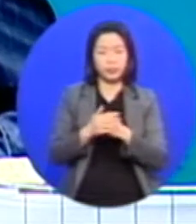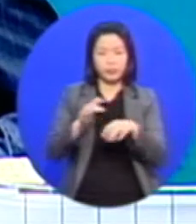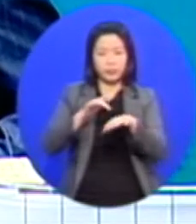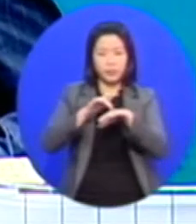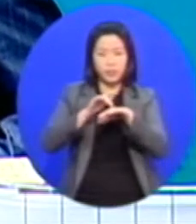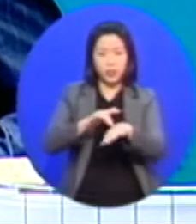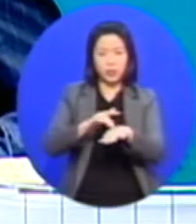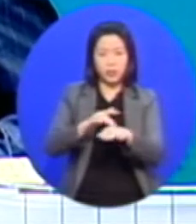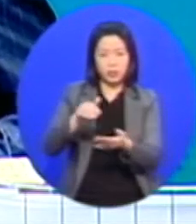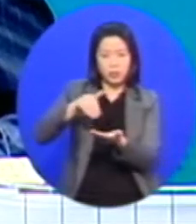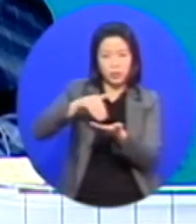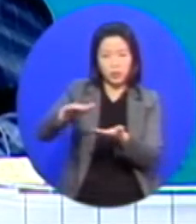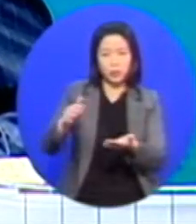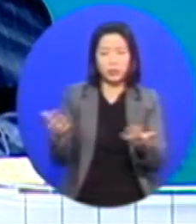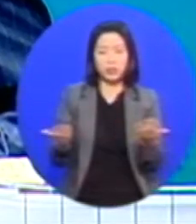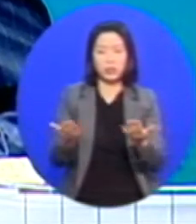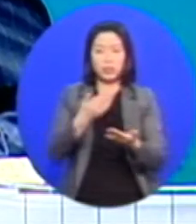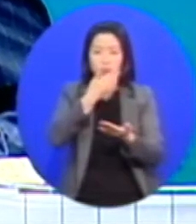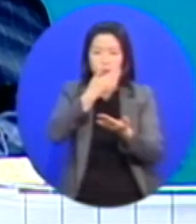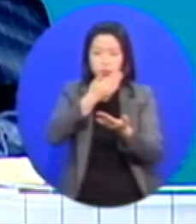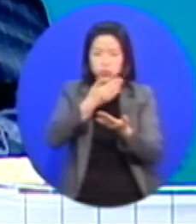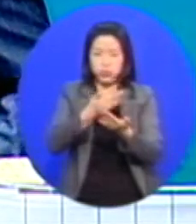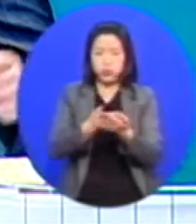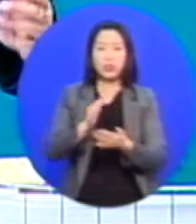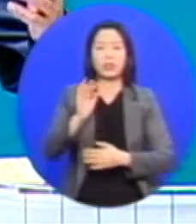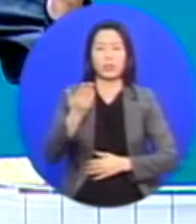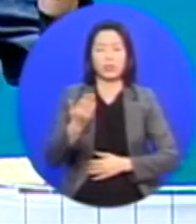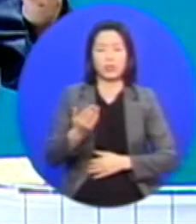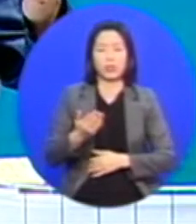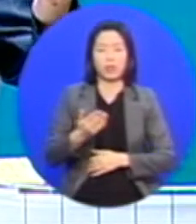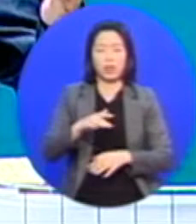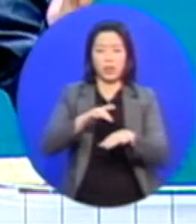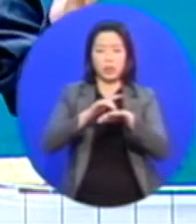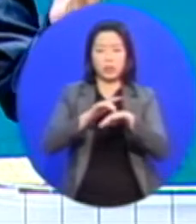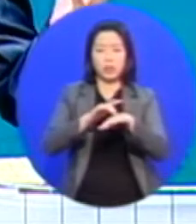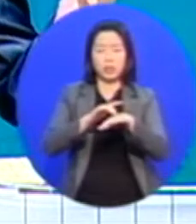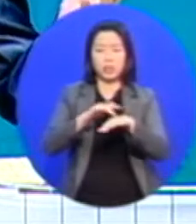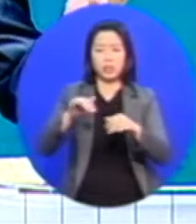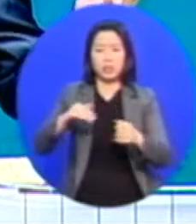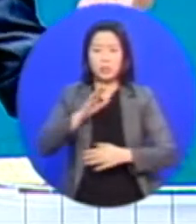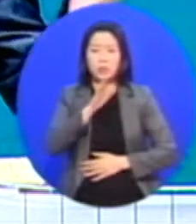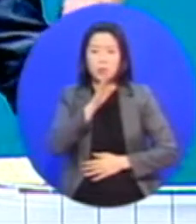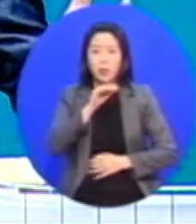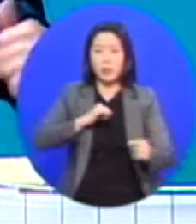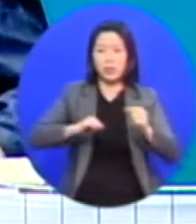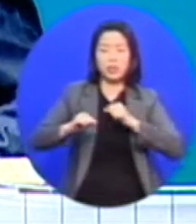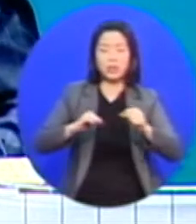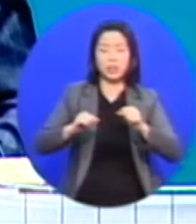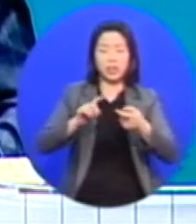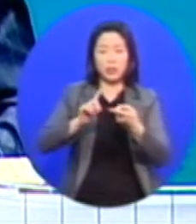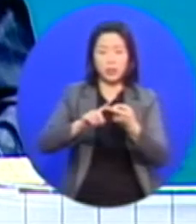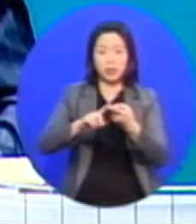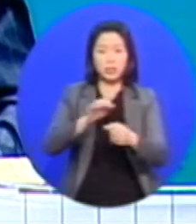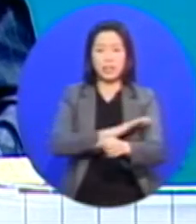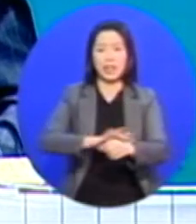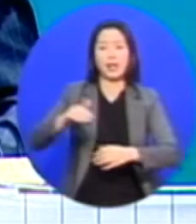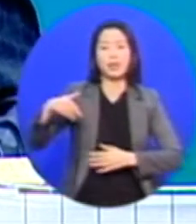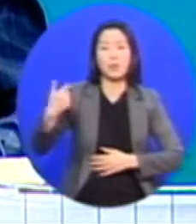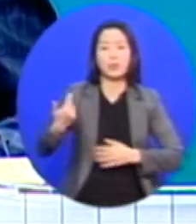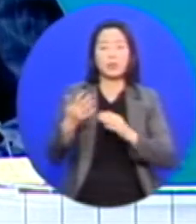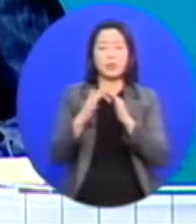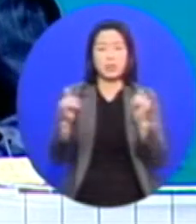일이 그렇게 중요하다는 겁니다 우리는 귀신이 정말 역사 하는지를 잘 모르는 분들이 있어요